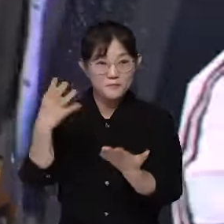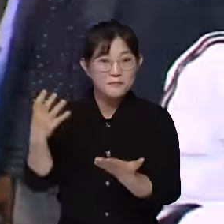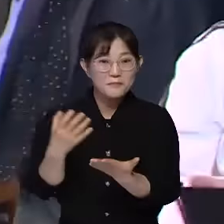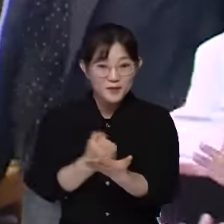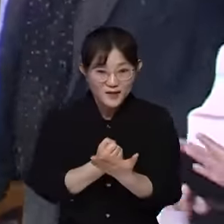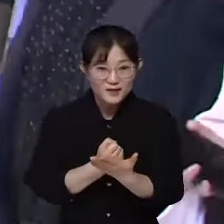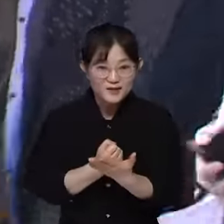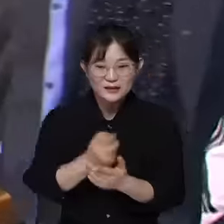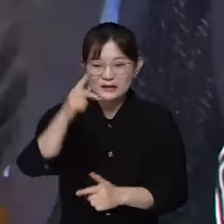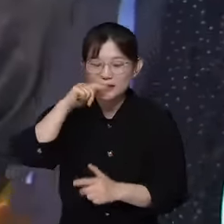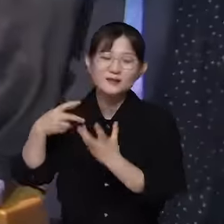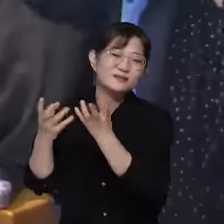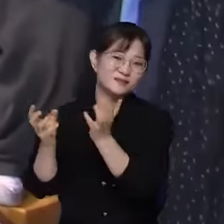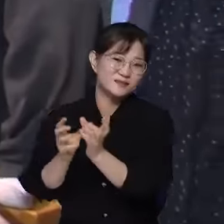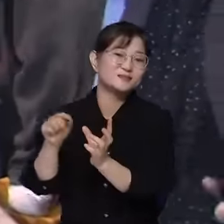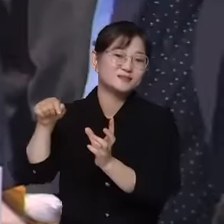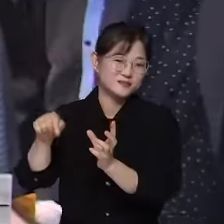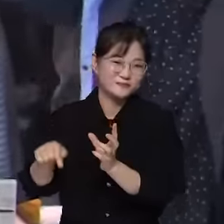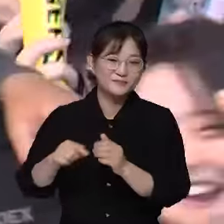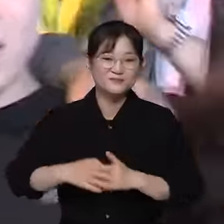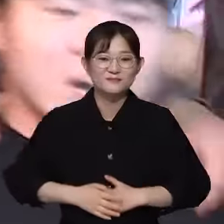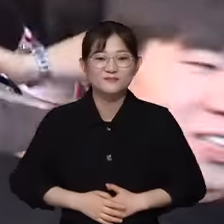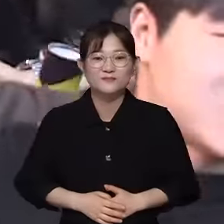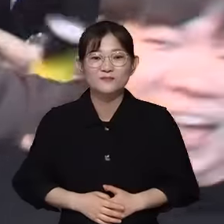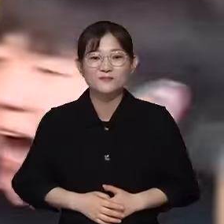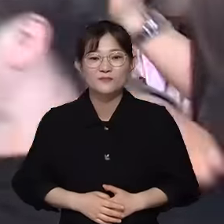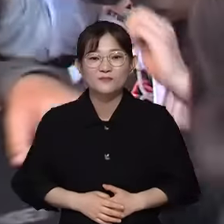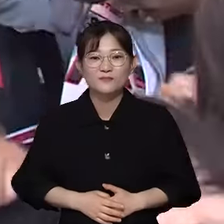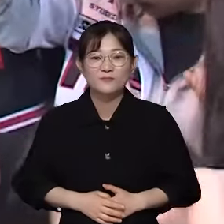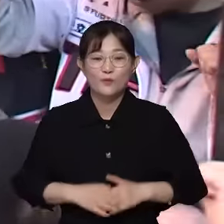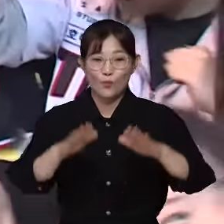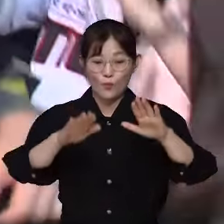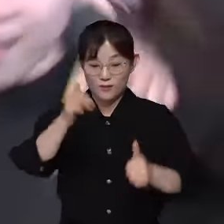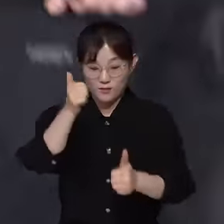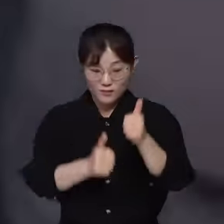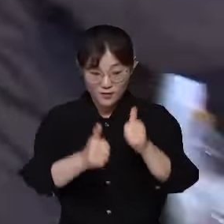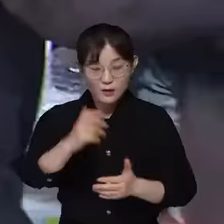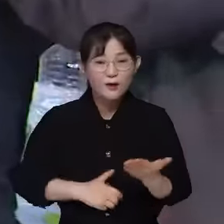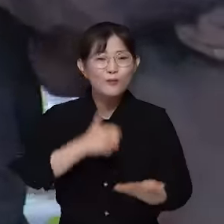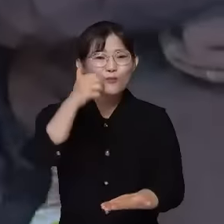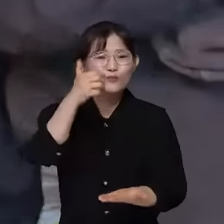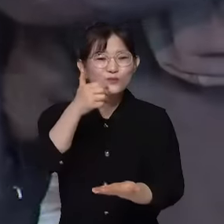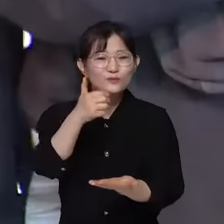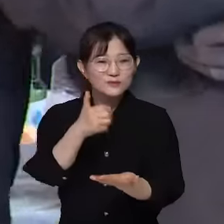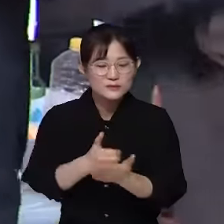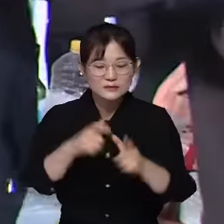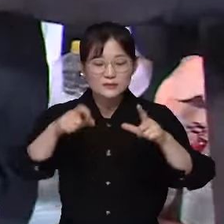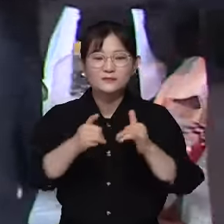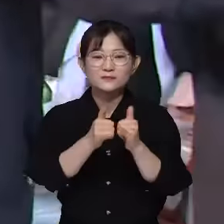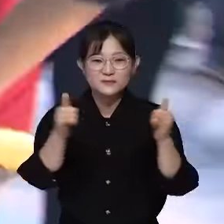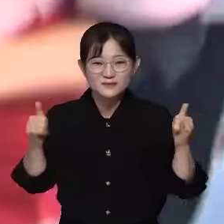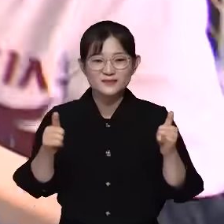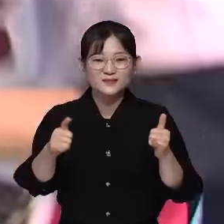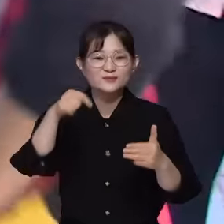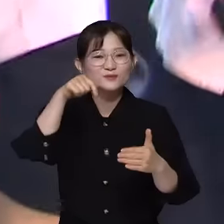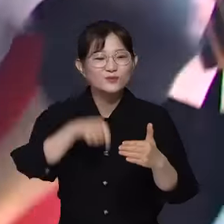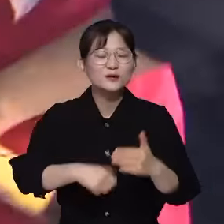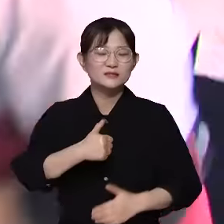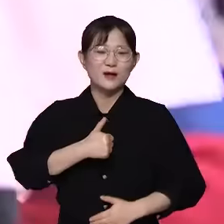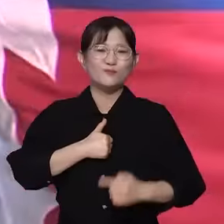완성한 한 편의 대서사시. 기아 타이거즈가 보여준 올 시즌의 감동과 여운은 지역민들의 가슴 속에서